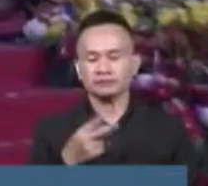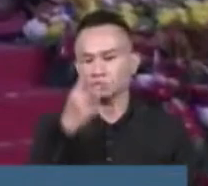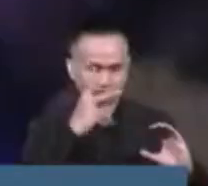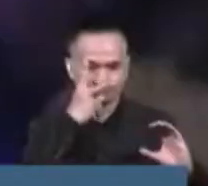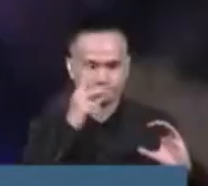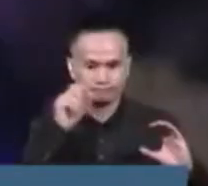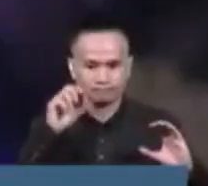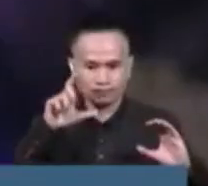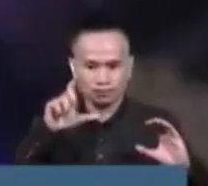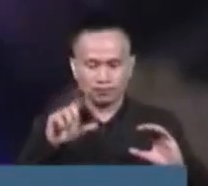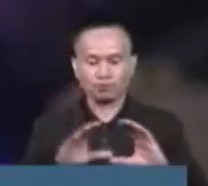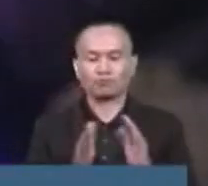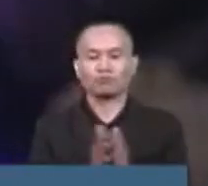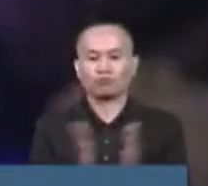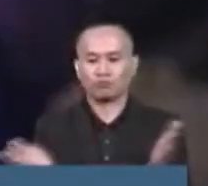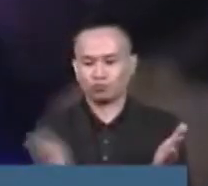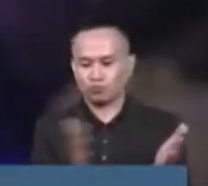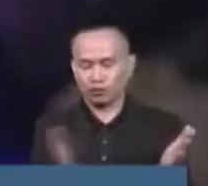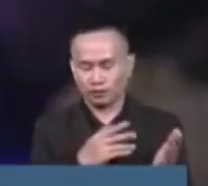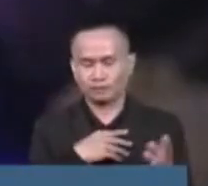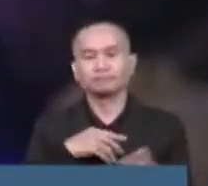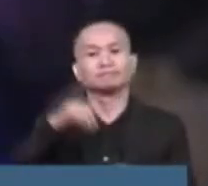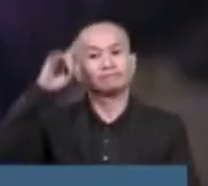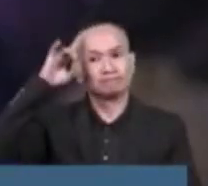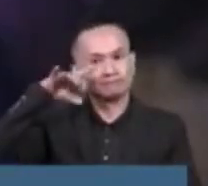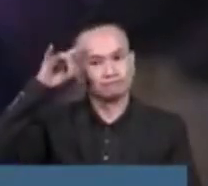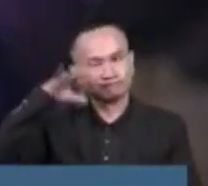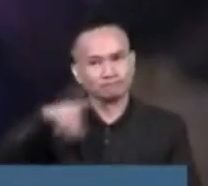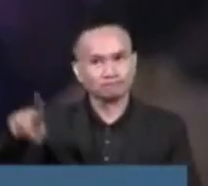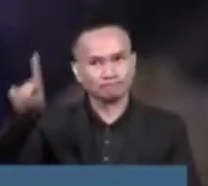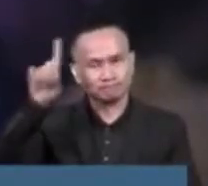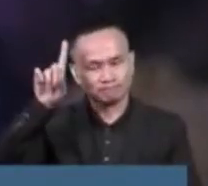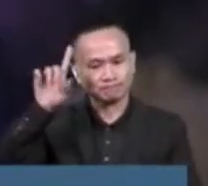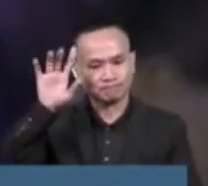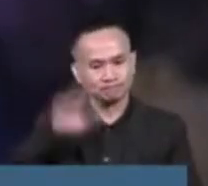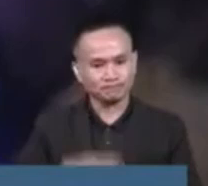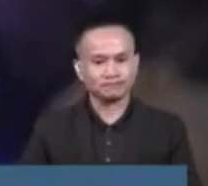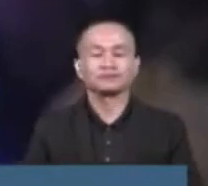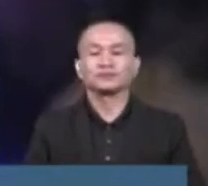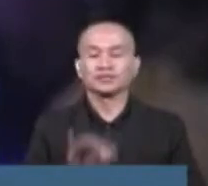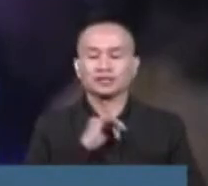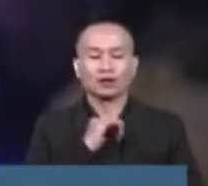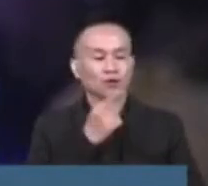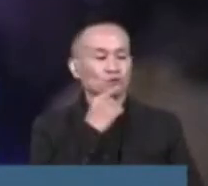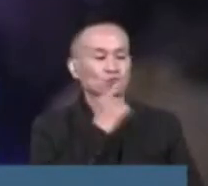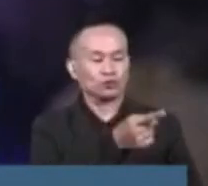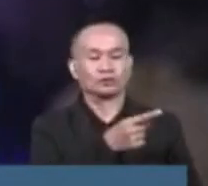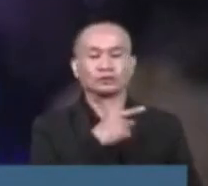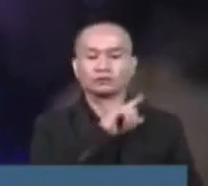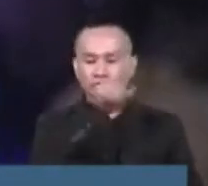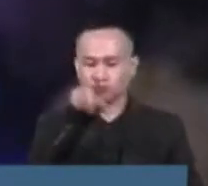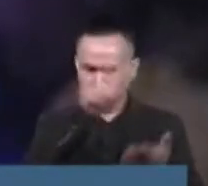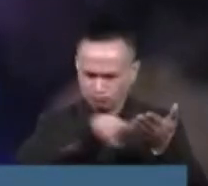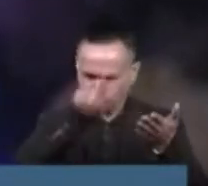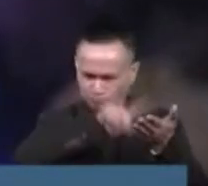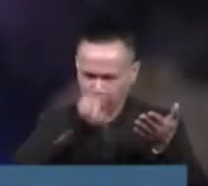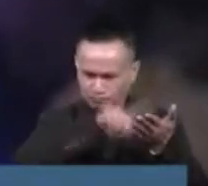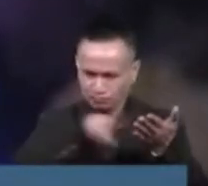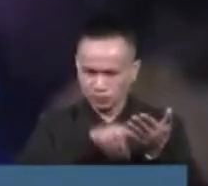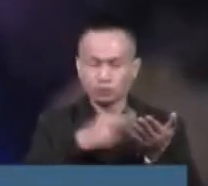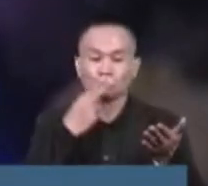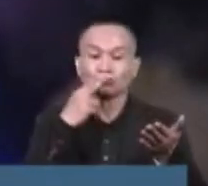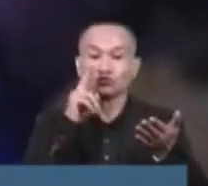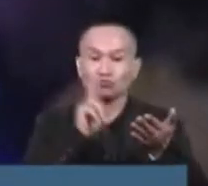ini saya nak bagi jaminan insya-allah saya akan Arahkan seluruh jentera teliti setiap